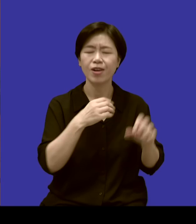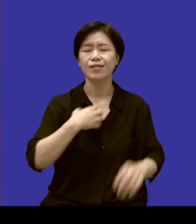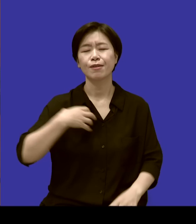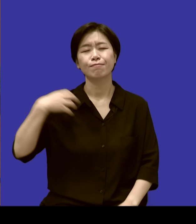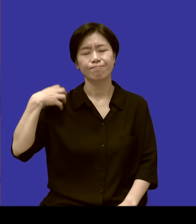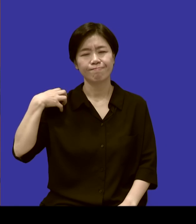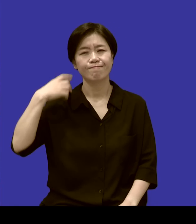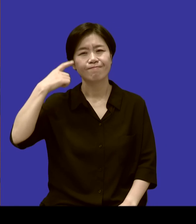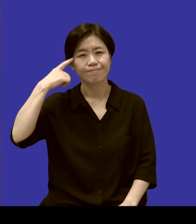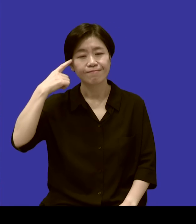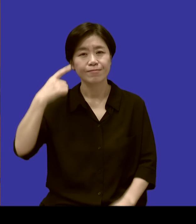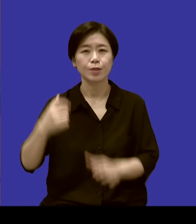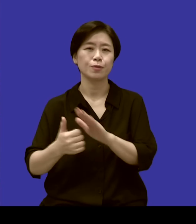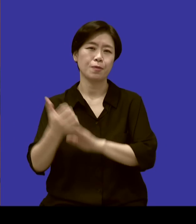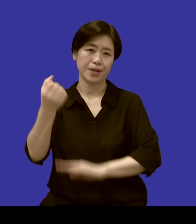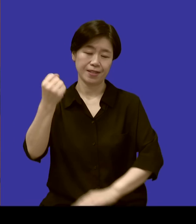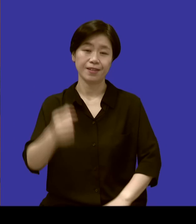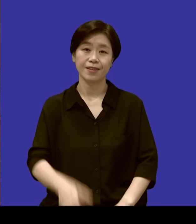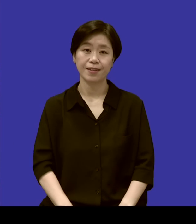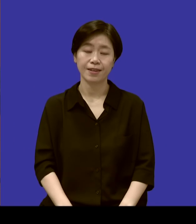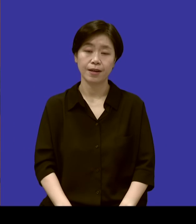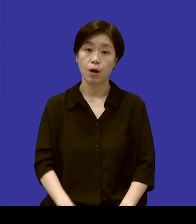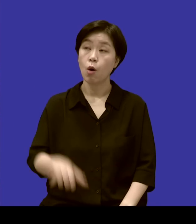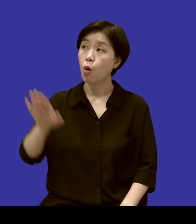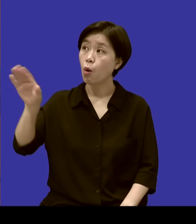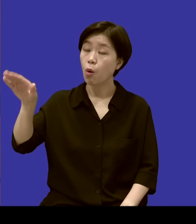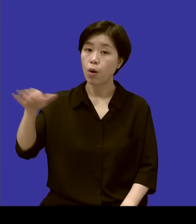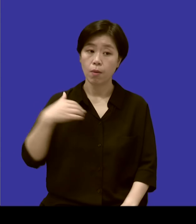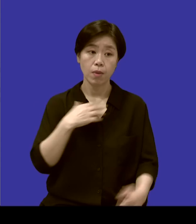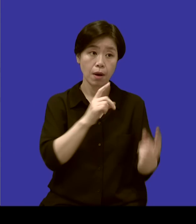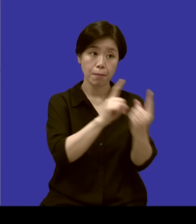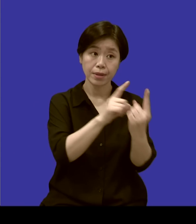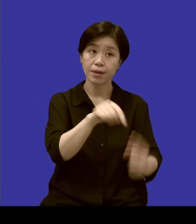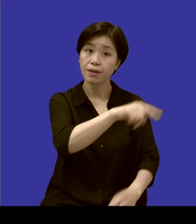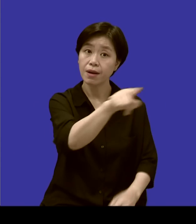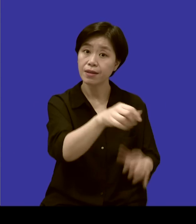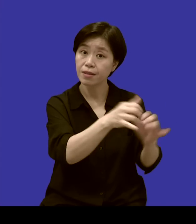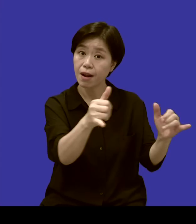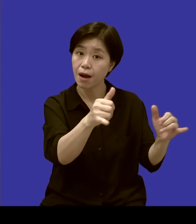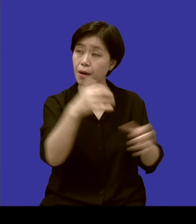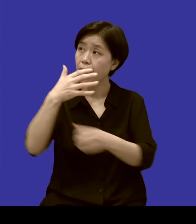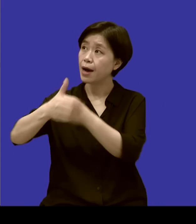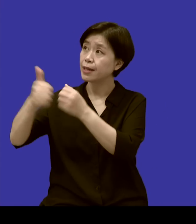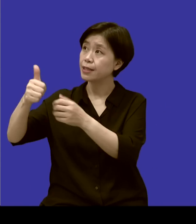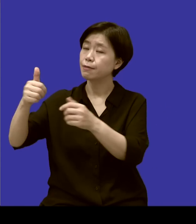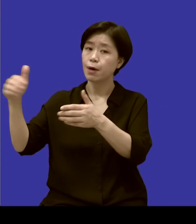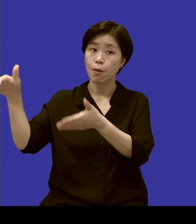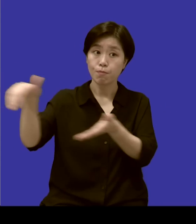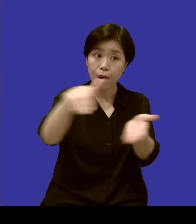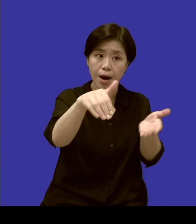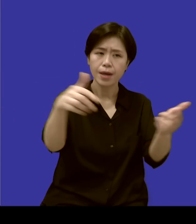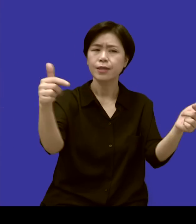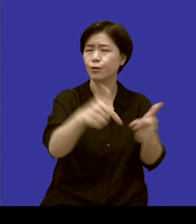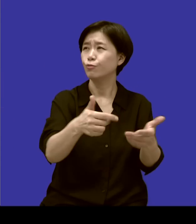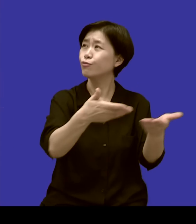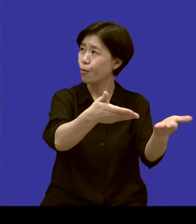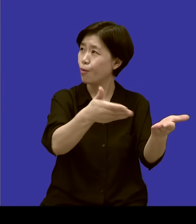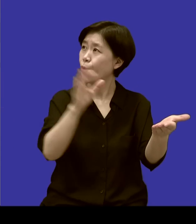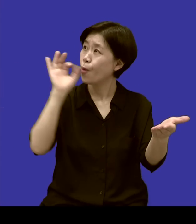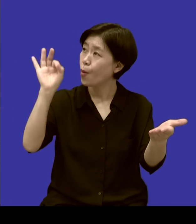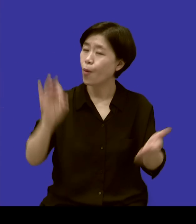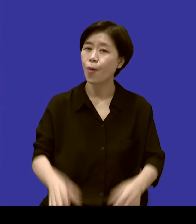전할게요. 예. 그 대신에 제가 만나게 하시는 사람마다 하나님이 반드시 치유와 회복을 주셔서 예, 예. 내가 하는 모든